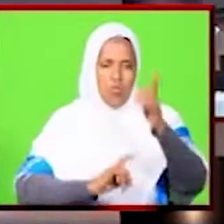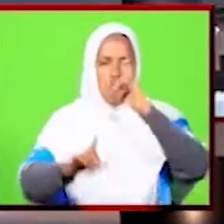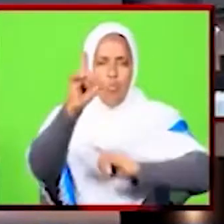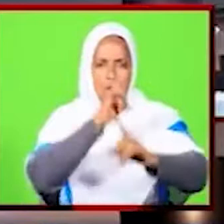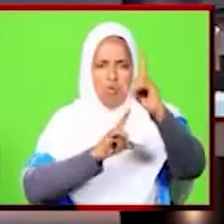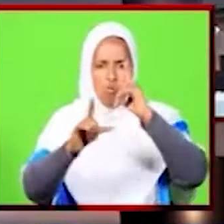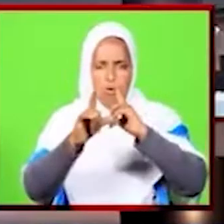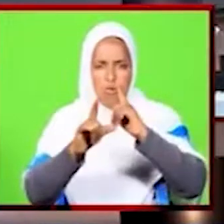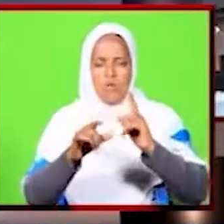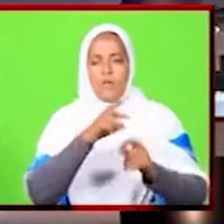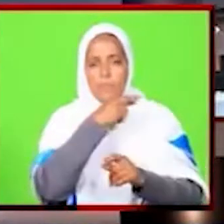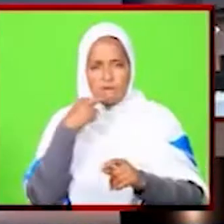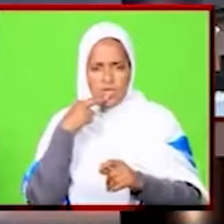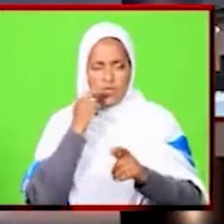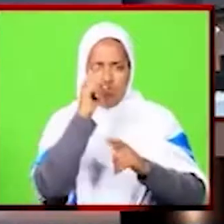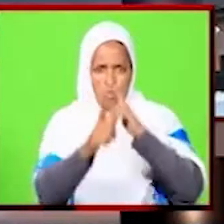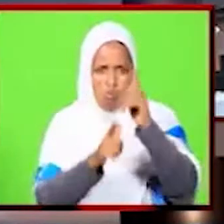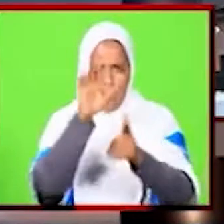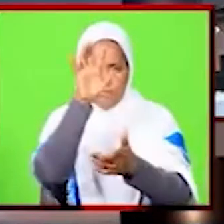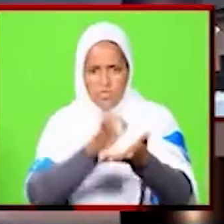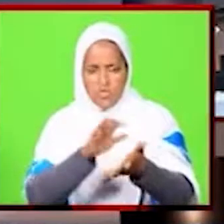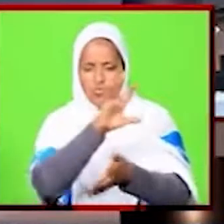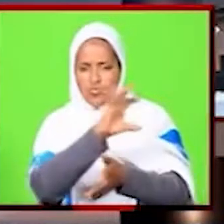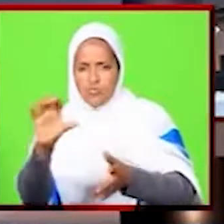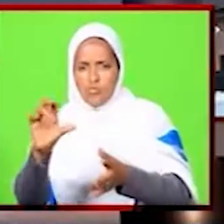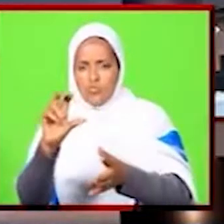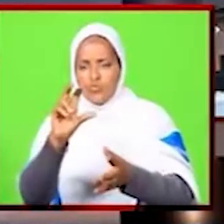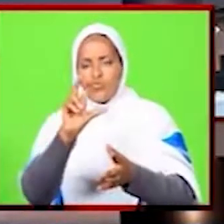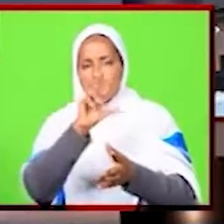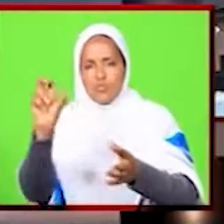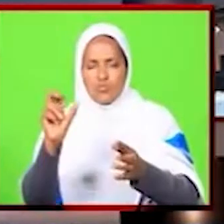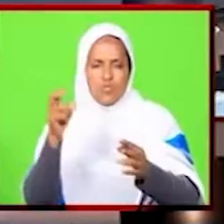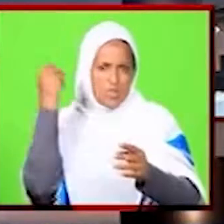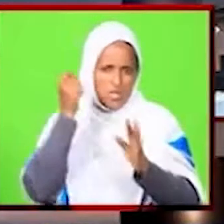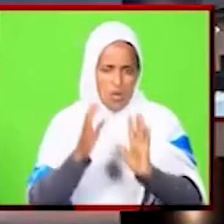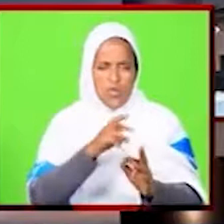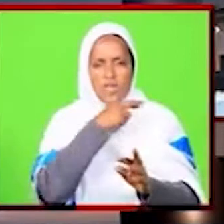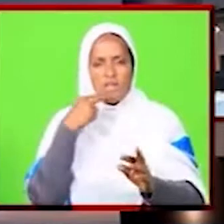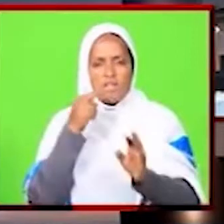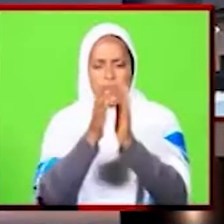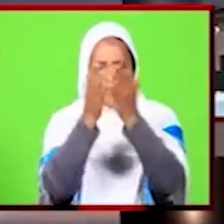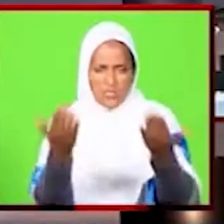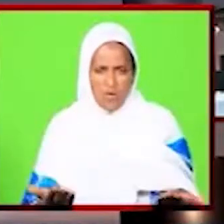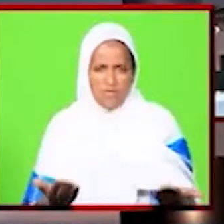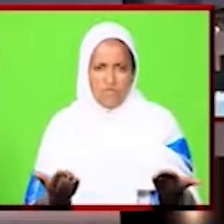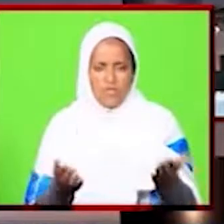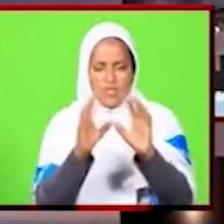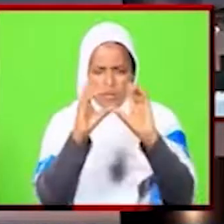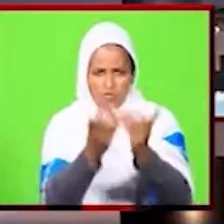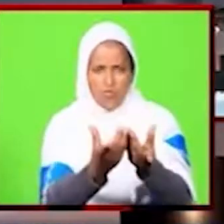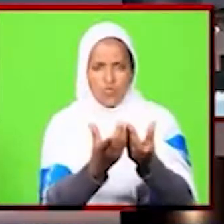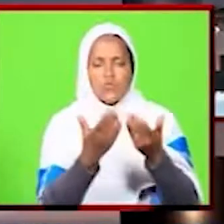በተጻፈበት በጥንተ ቋንቋው በኦሪጂናል ቋንቋ በግሪኩ 5300 የሚያክሉ ጥንታዊ የግሪክ